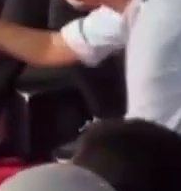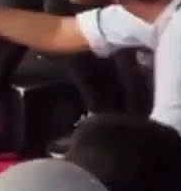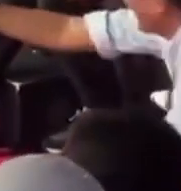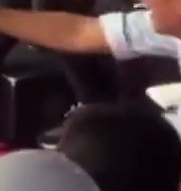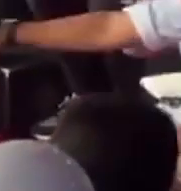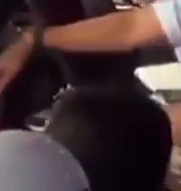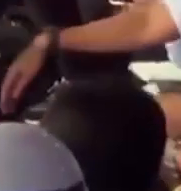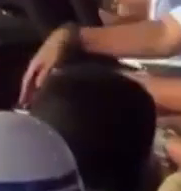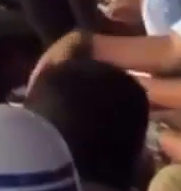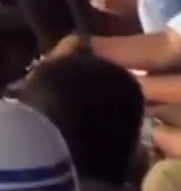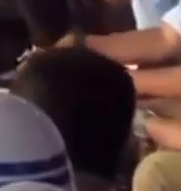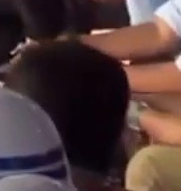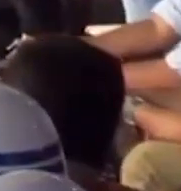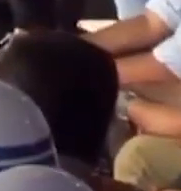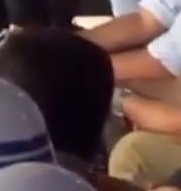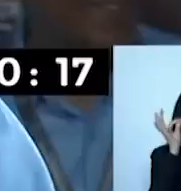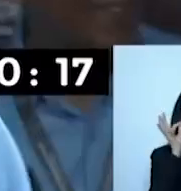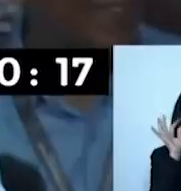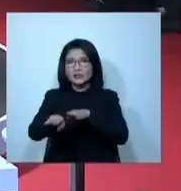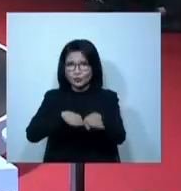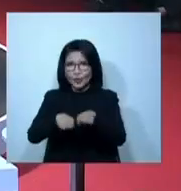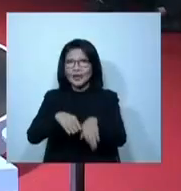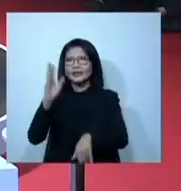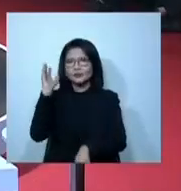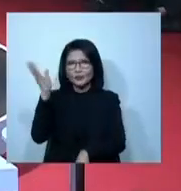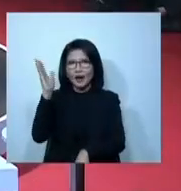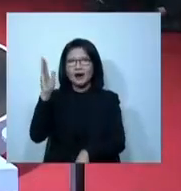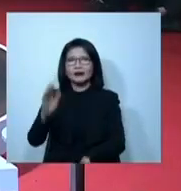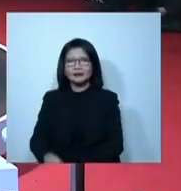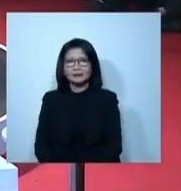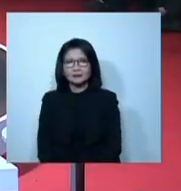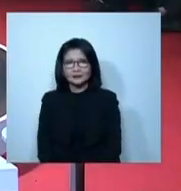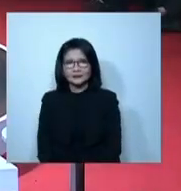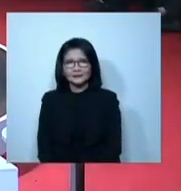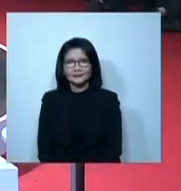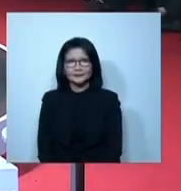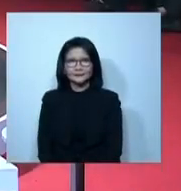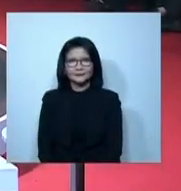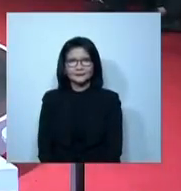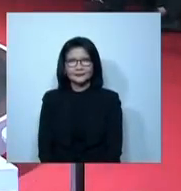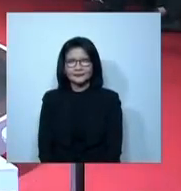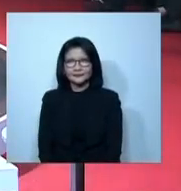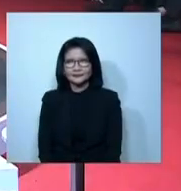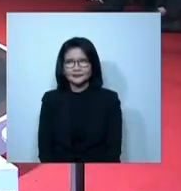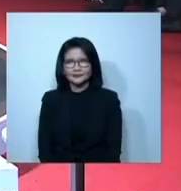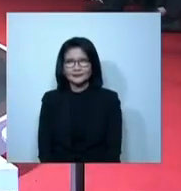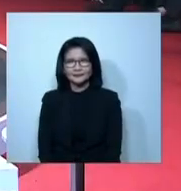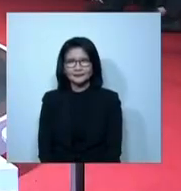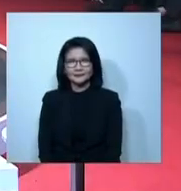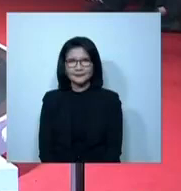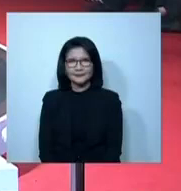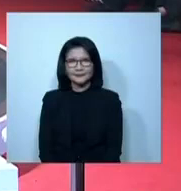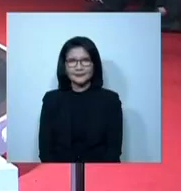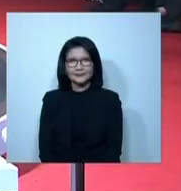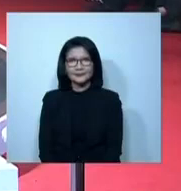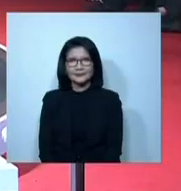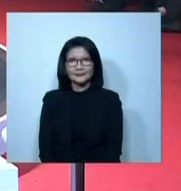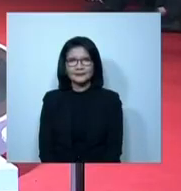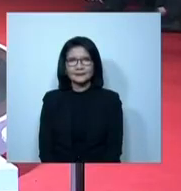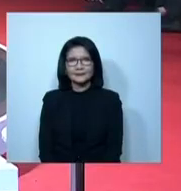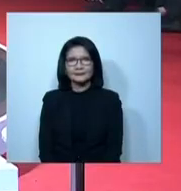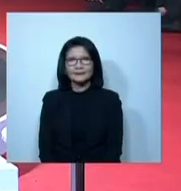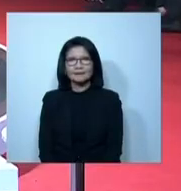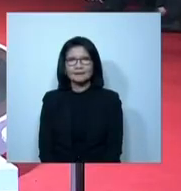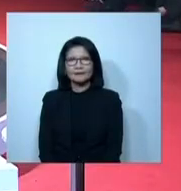juga yang bisa lebih dihemat ya, untuk waktu keleluasaan dari pasangan calon bisa saling memberikan tanggapan. Jangan-jangan